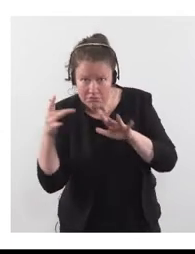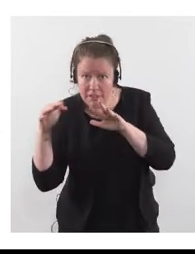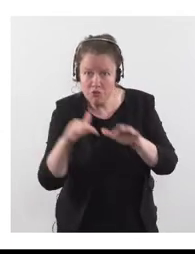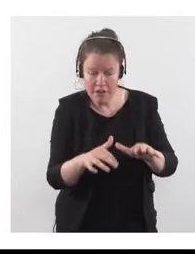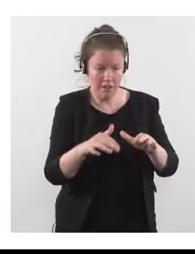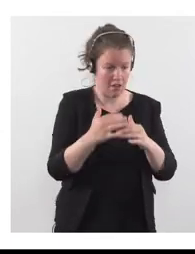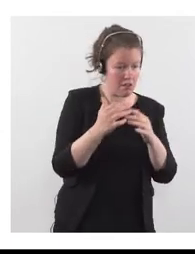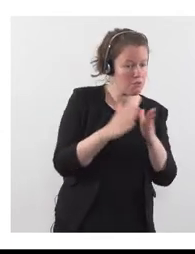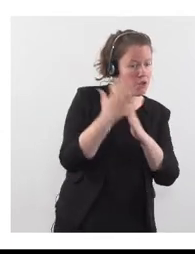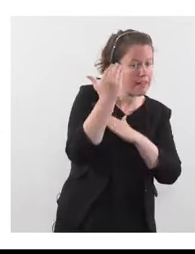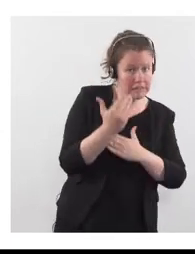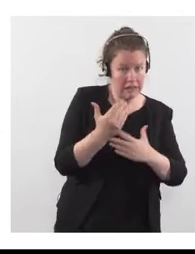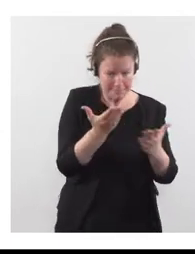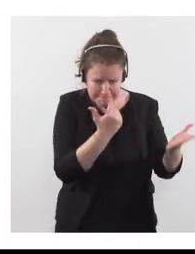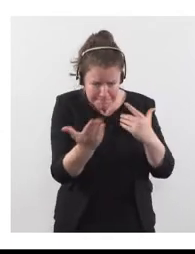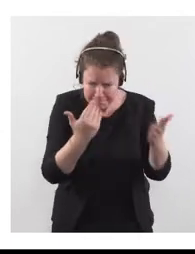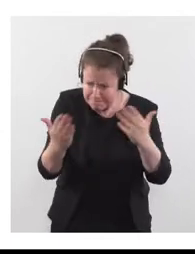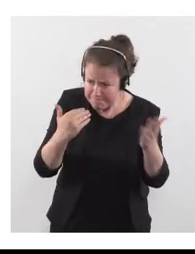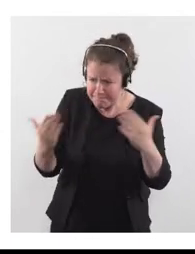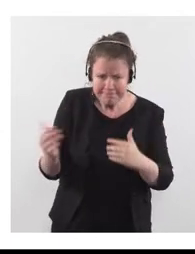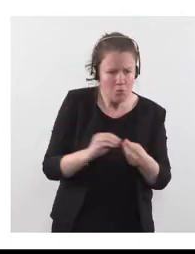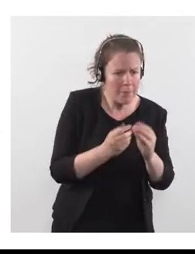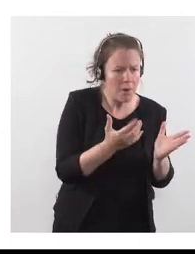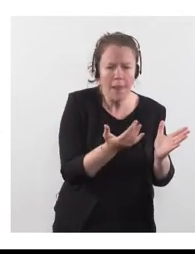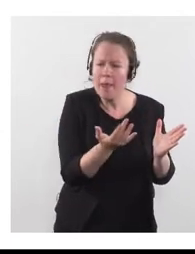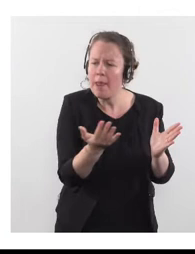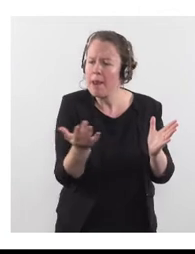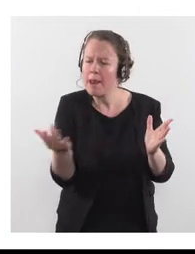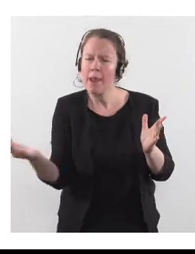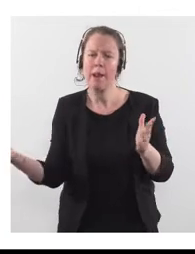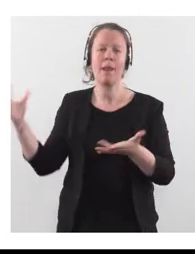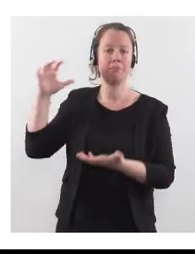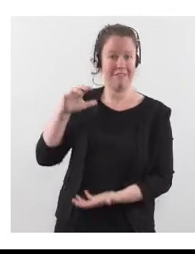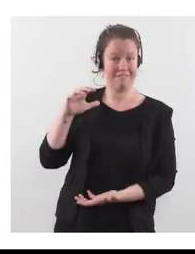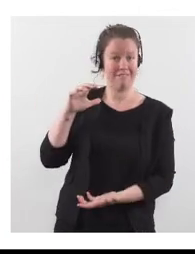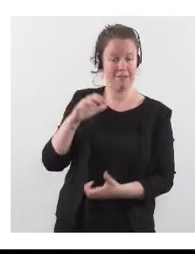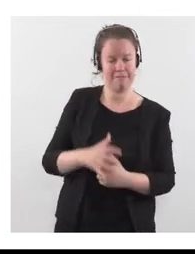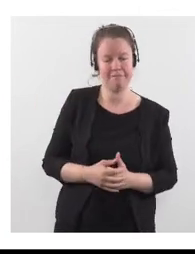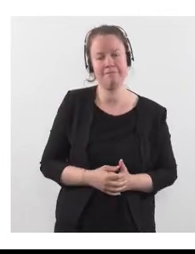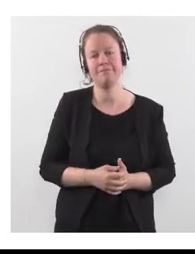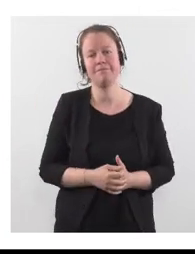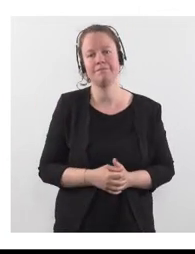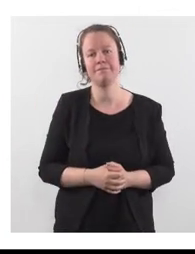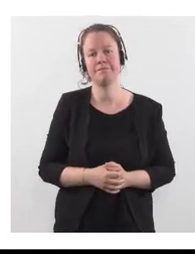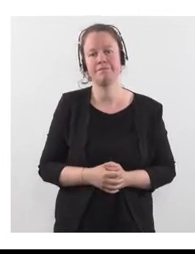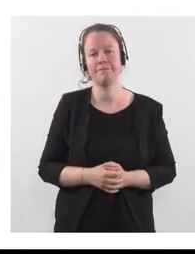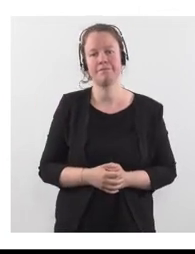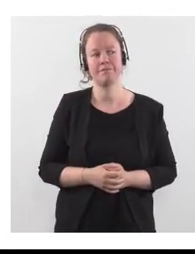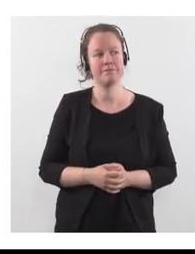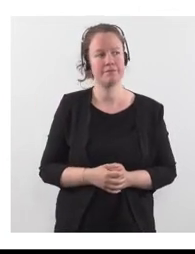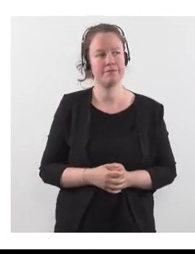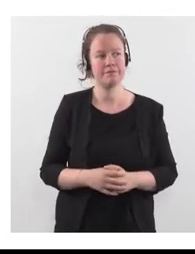du problème, etc. Donc en faisant cela, nous avons aussi, lorsque nous avons parlé à des demandeurs